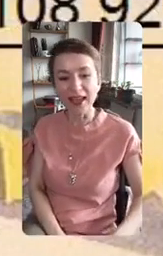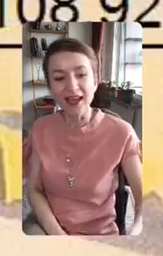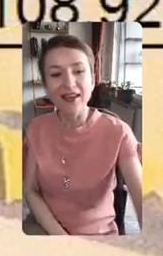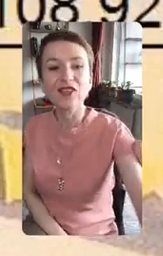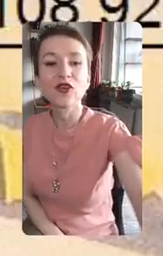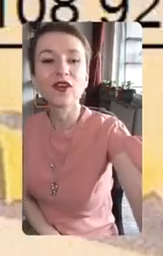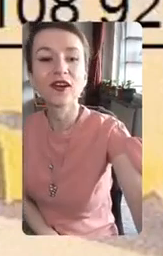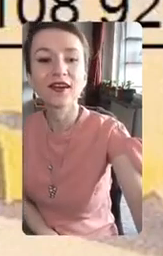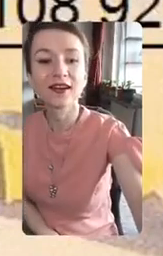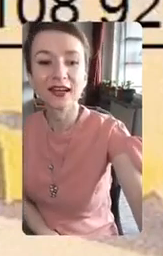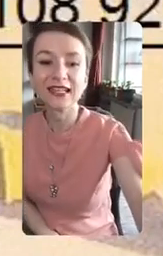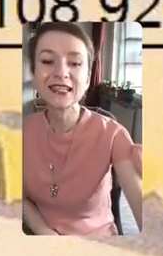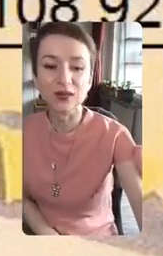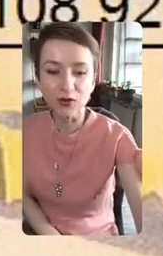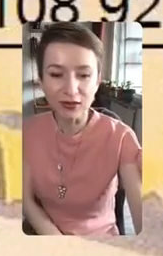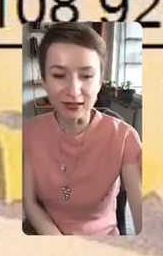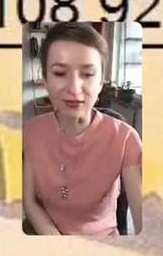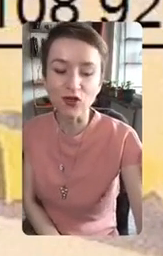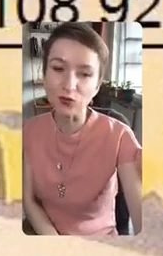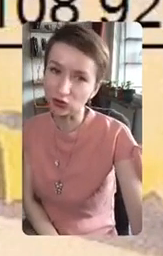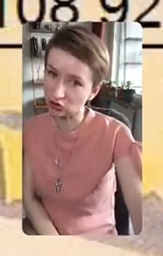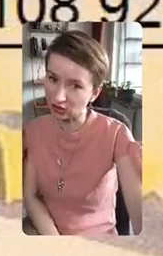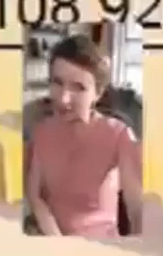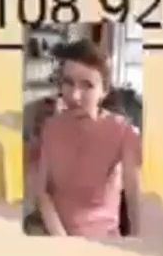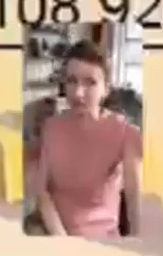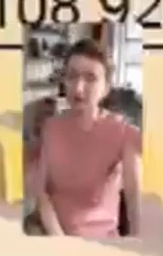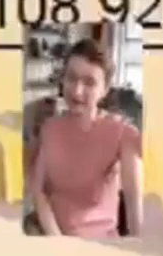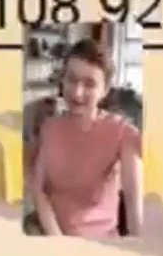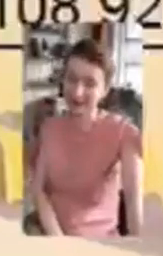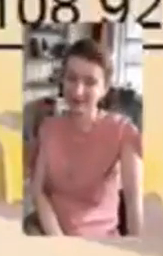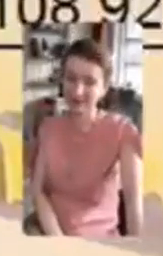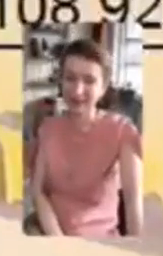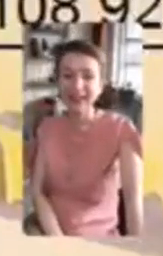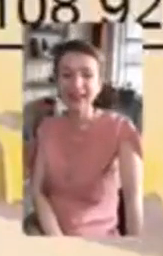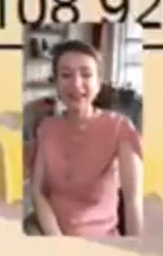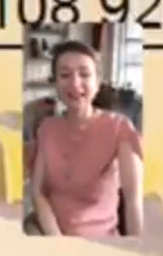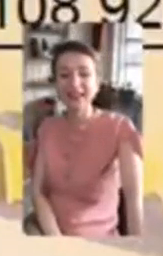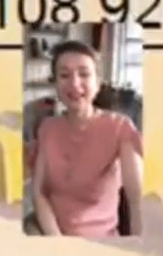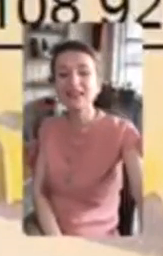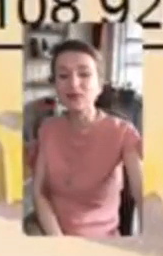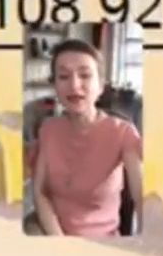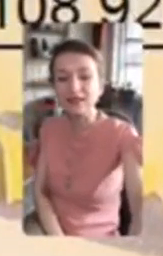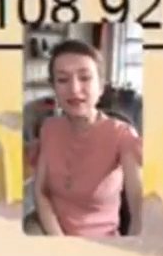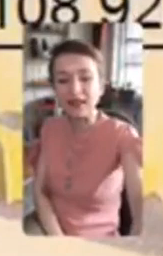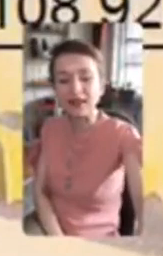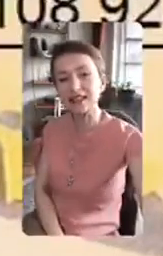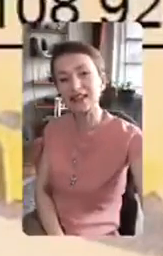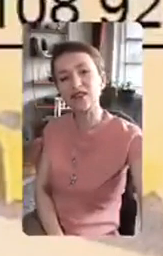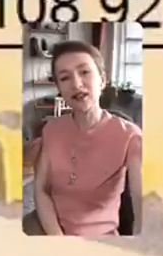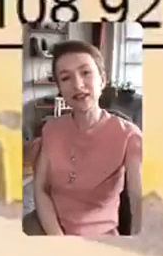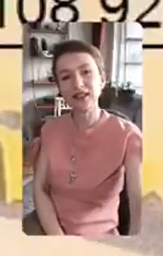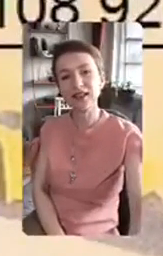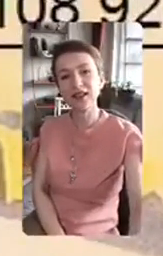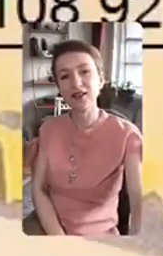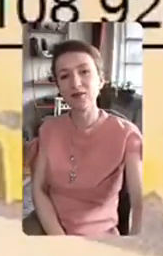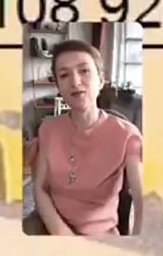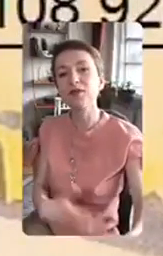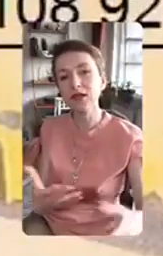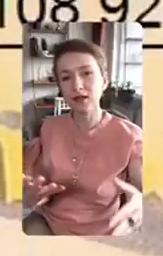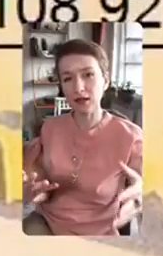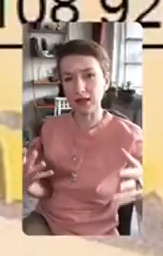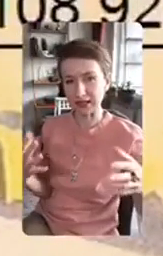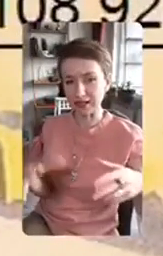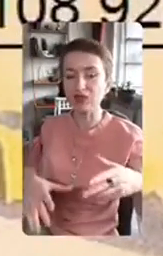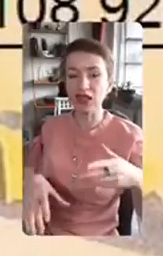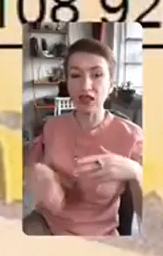заводы. Но когда ты ребенок, ты на все смотришь иначе, правда ведь? И Эльза Бесков старалась